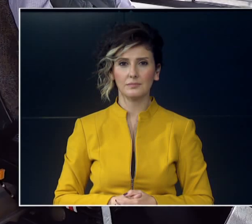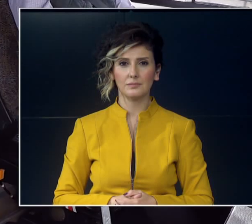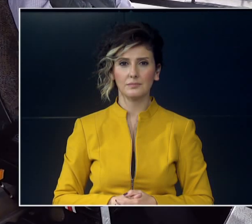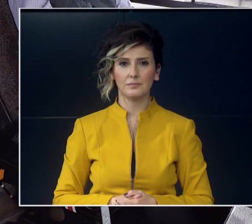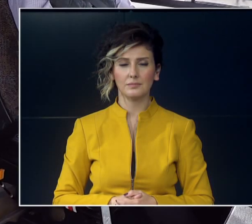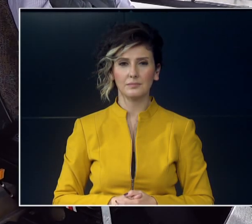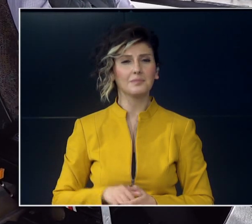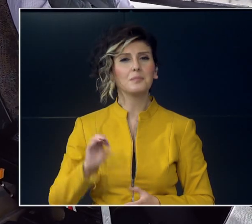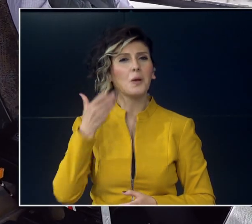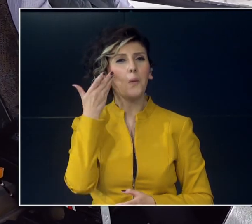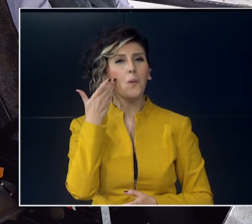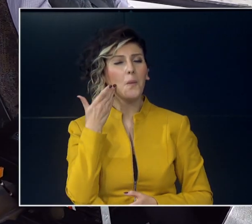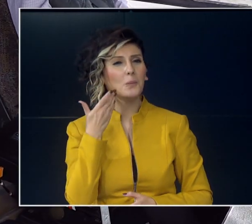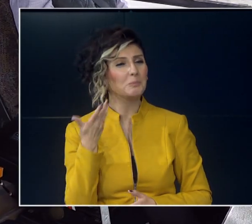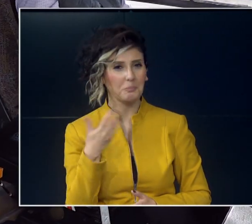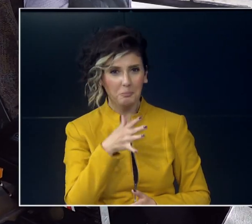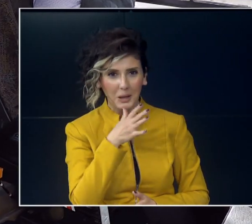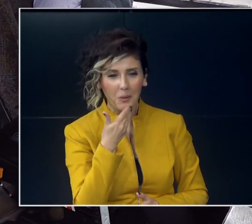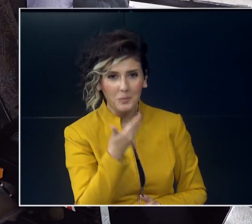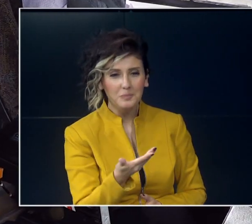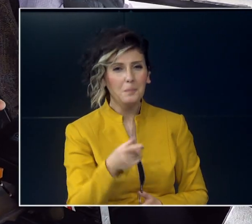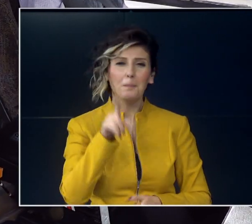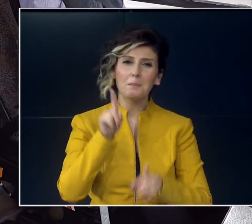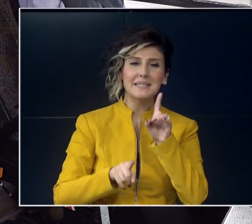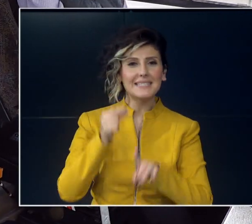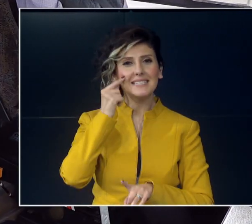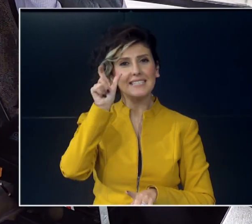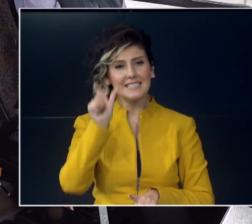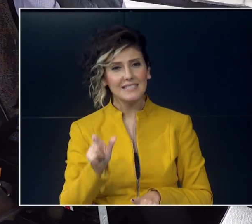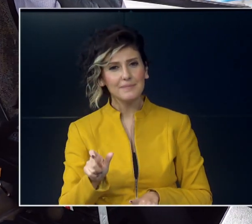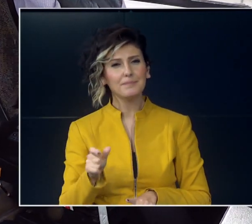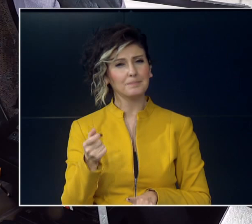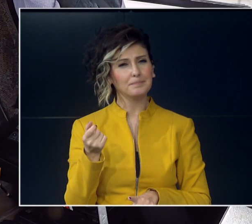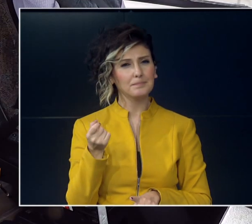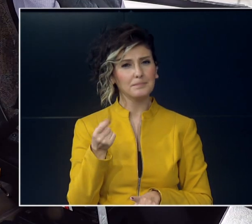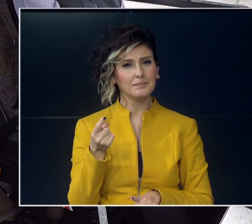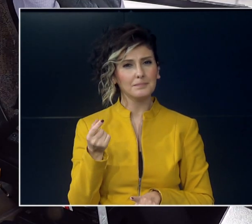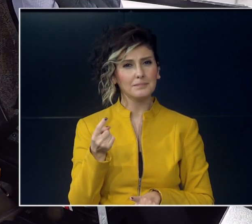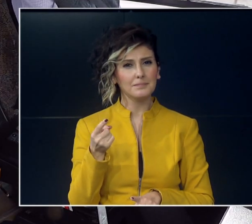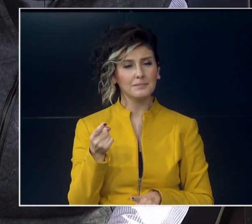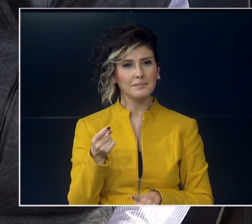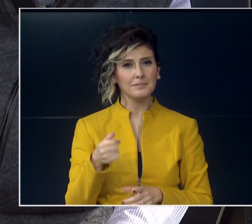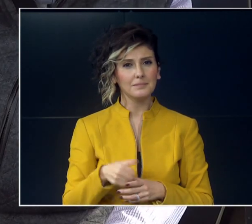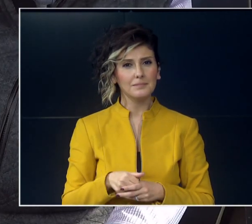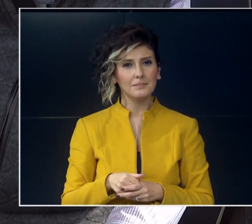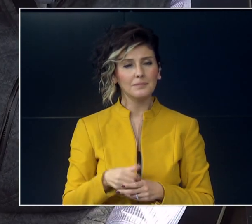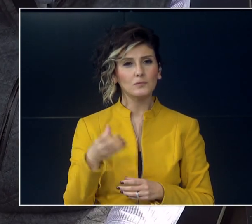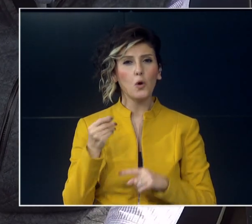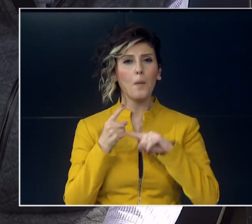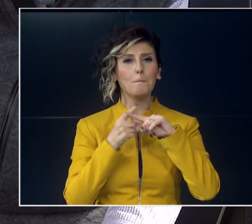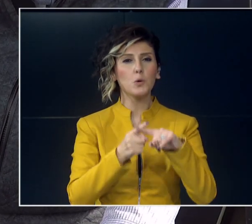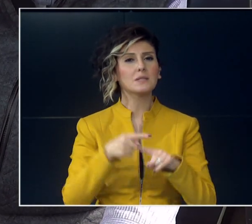Ne hoşuma gidiyor biliyor musunuz? Şimdi bazı insanlar yani biraz da ya çok pozitif. Çok da